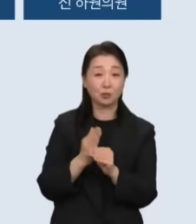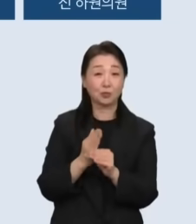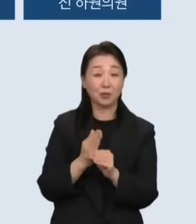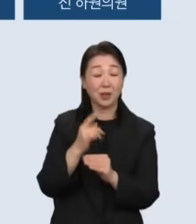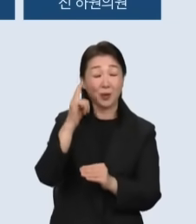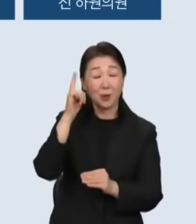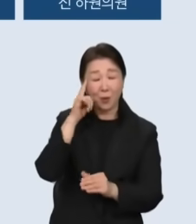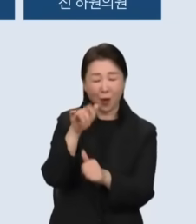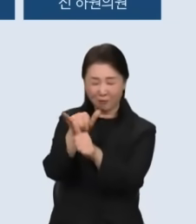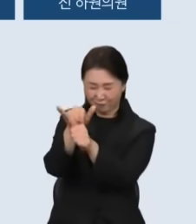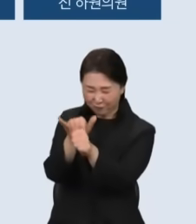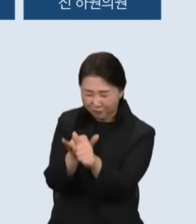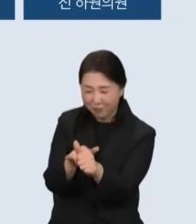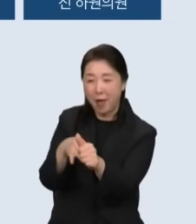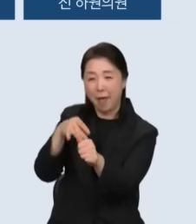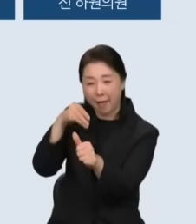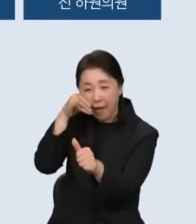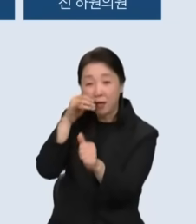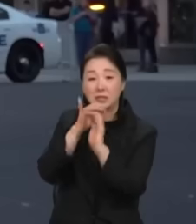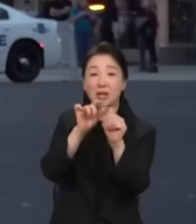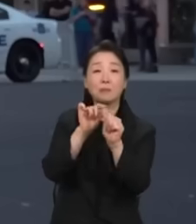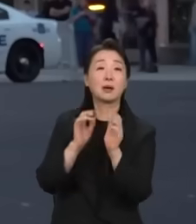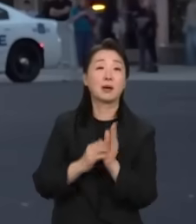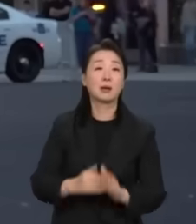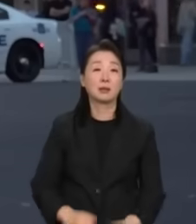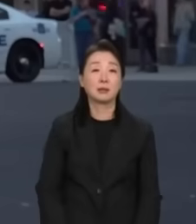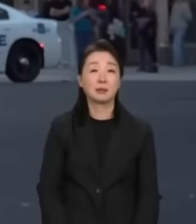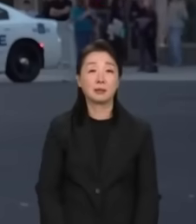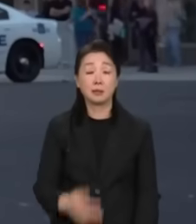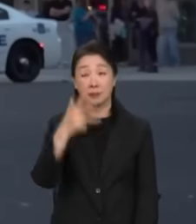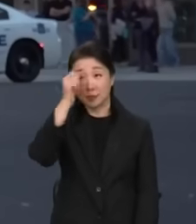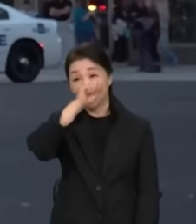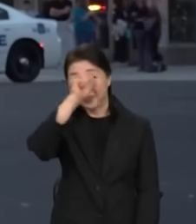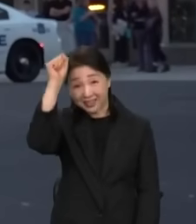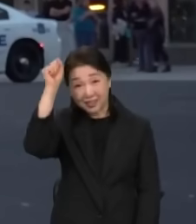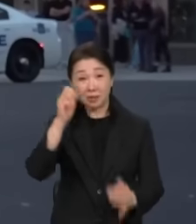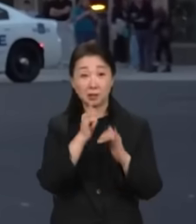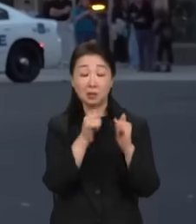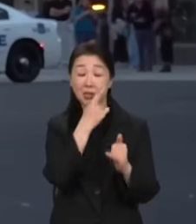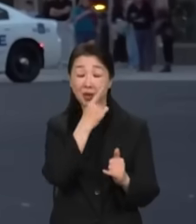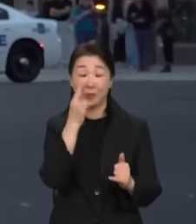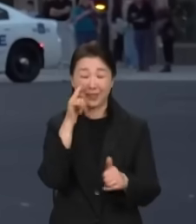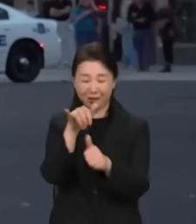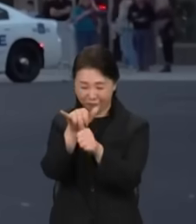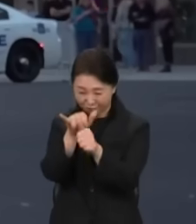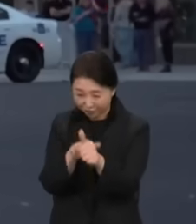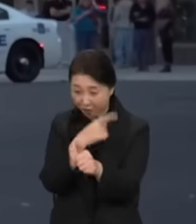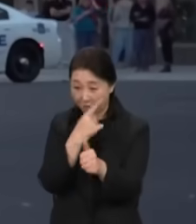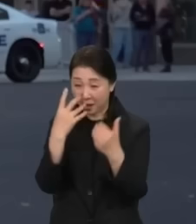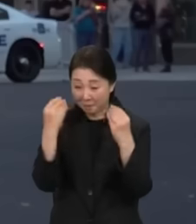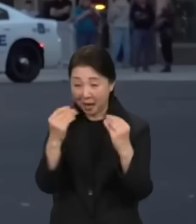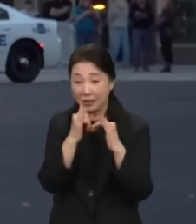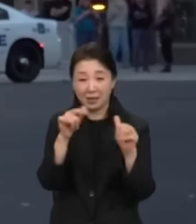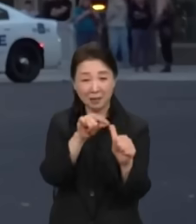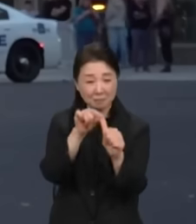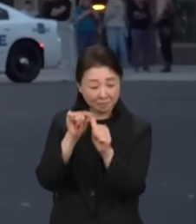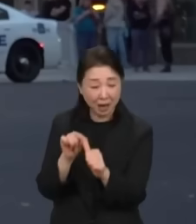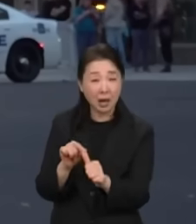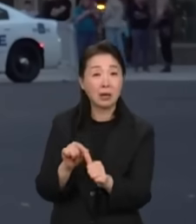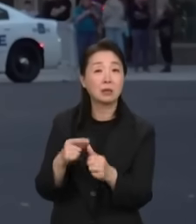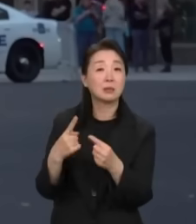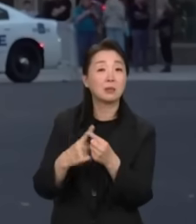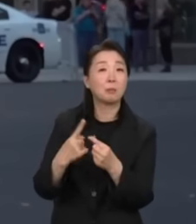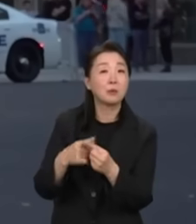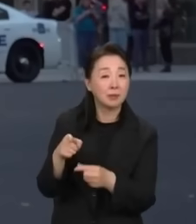하나같이 충성도 높은 측근들입니다. 트럼프 당선인은 검증된 충성심이 인사 발탁의 영순위